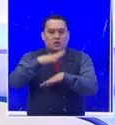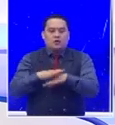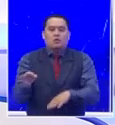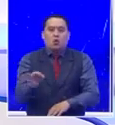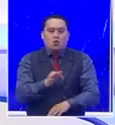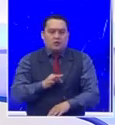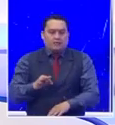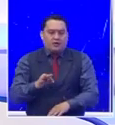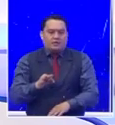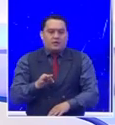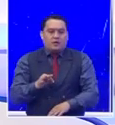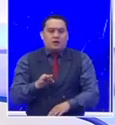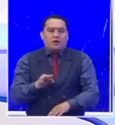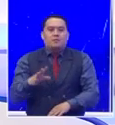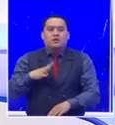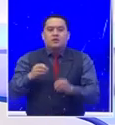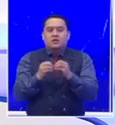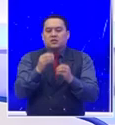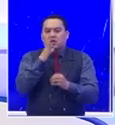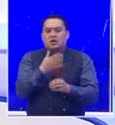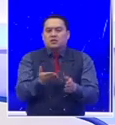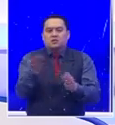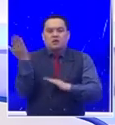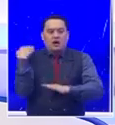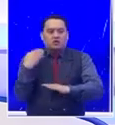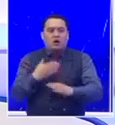области Амандык Баталов. Тогда 10 лет назад он